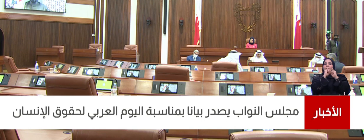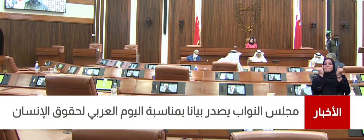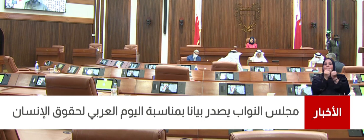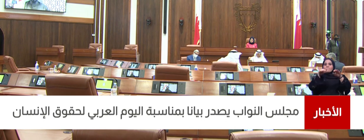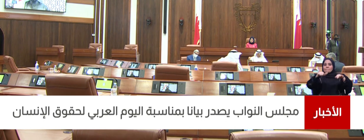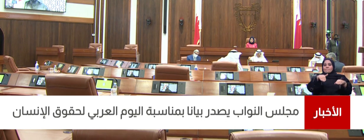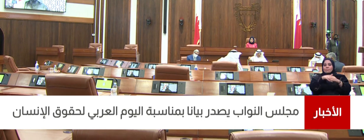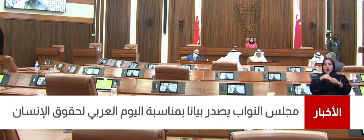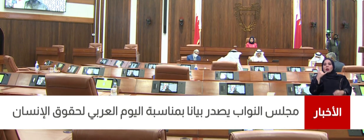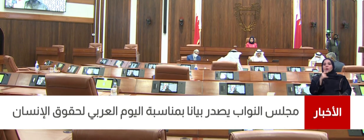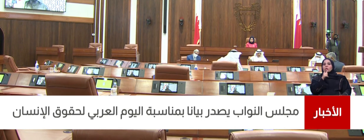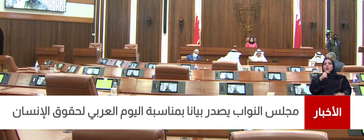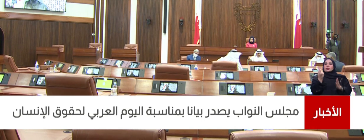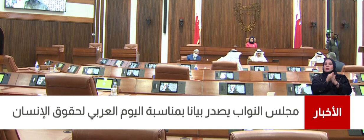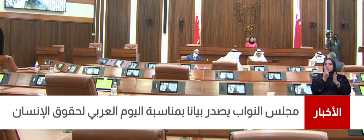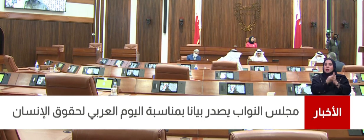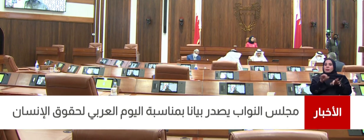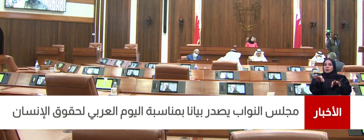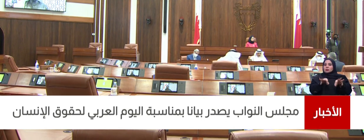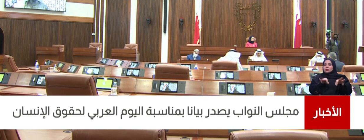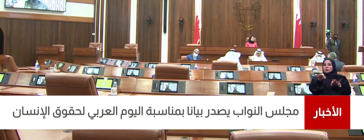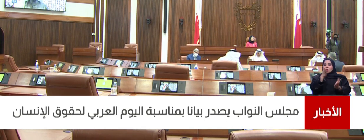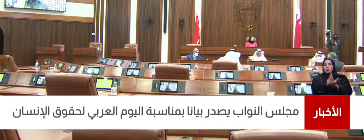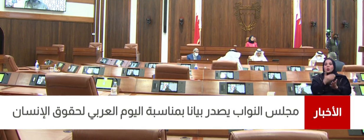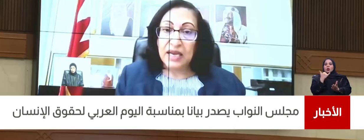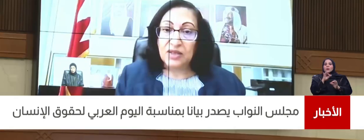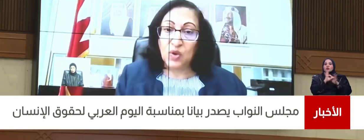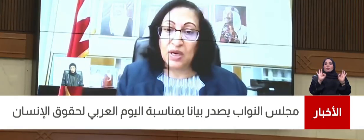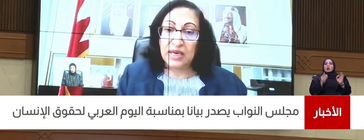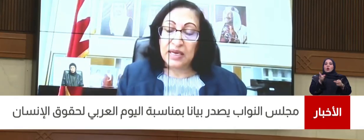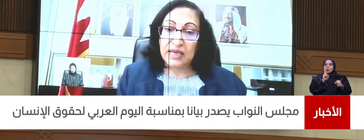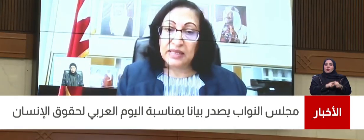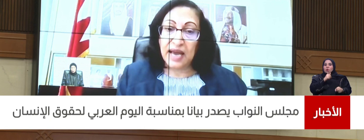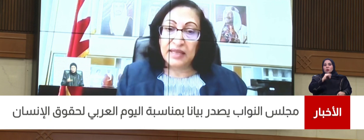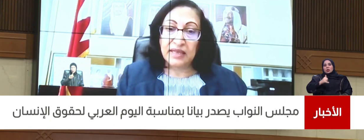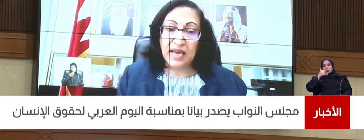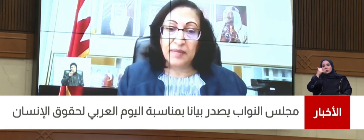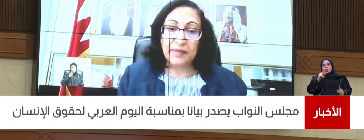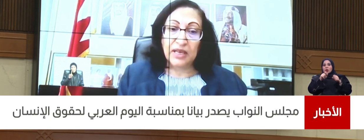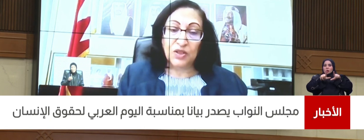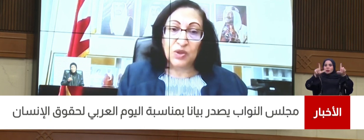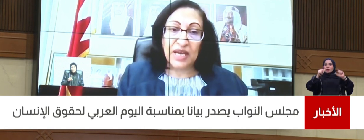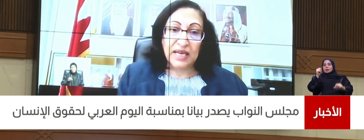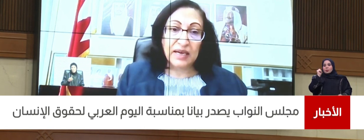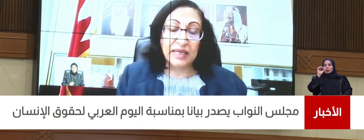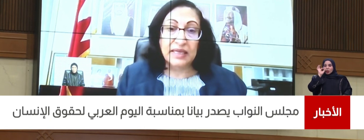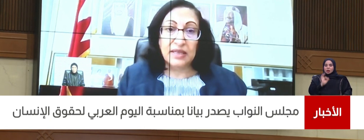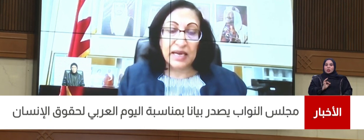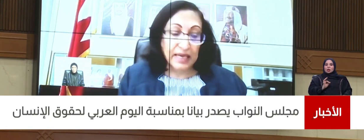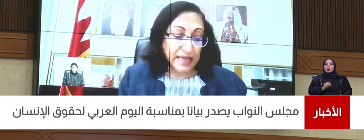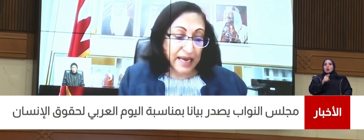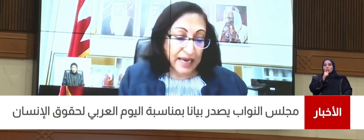العربية وصياغة استراتيجية حقوقية عربية شاملة. وخلال اتصال هاتفي بنشرة